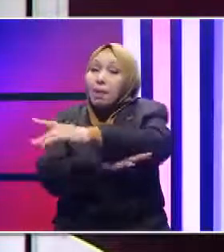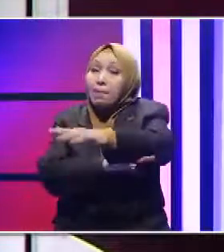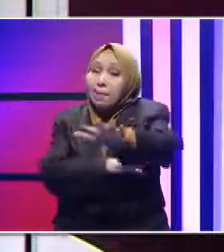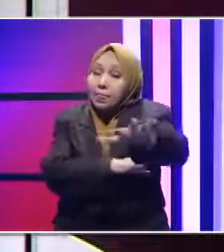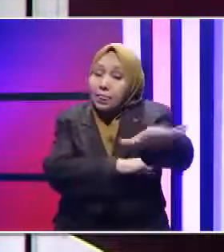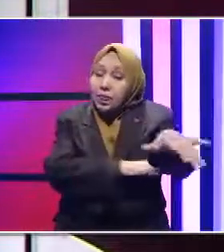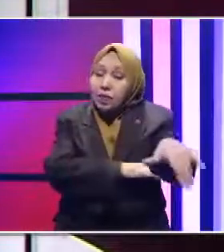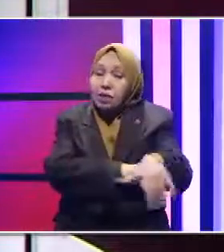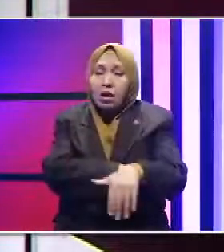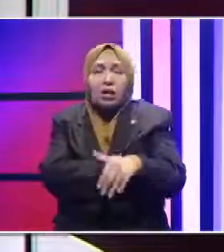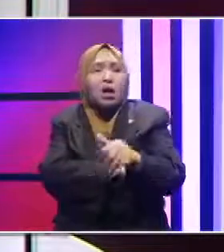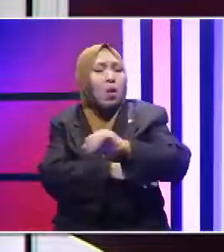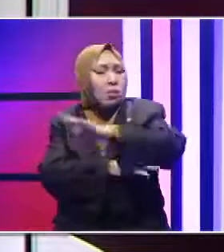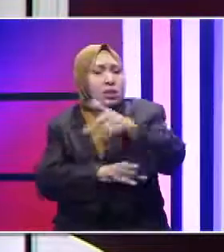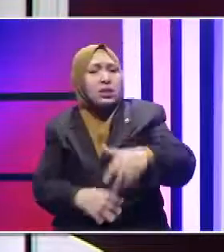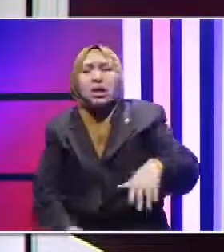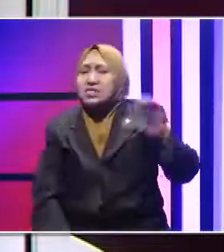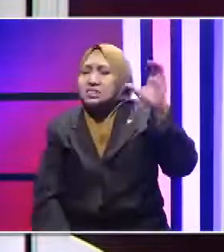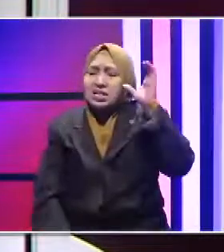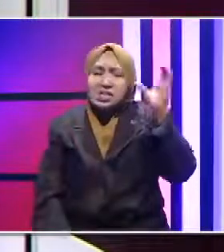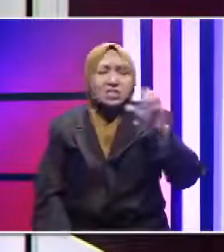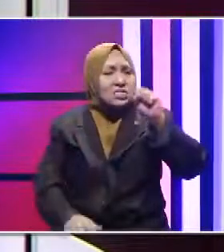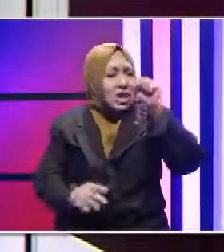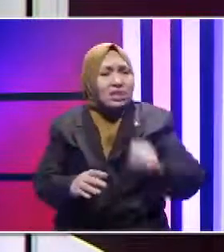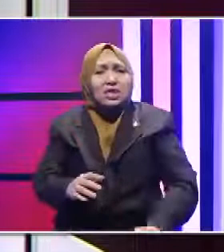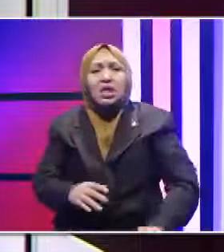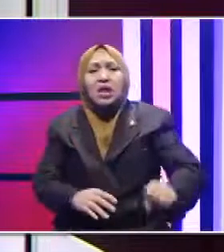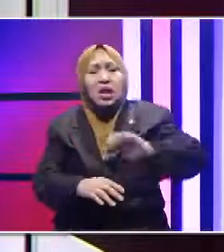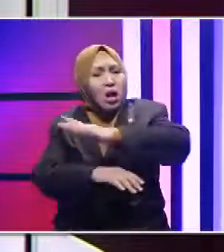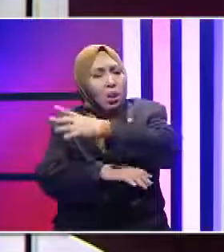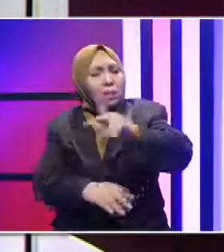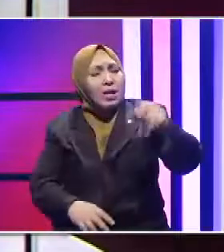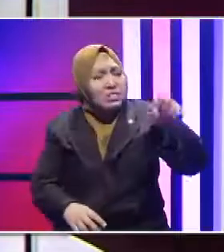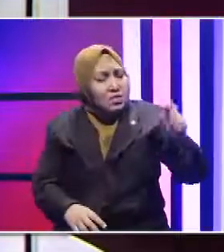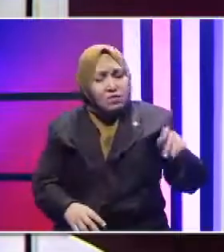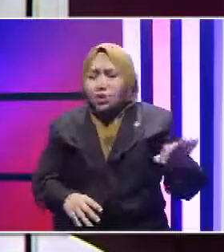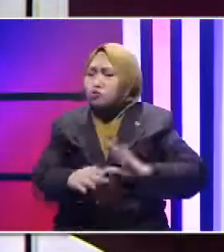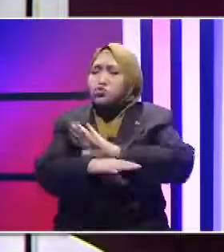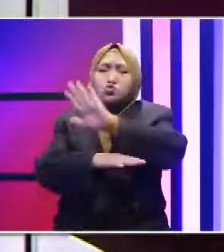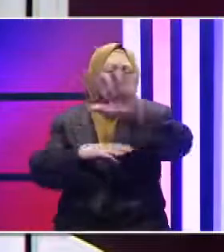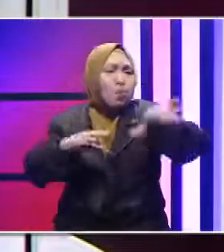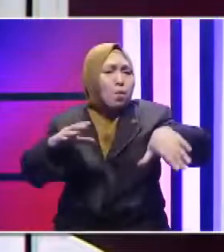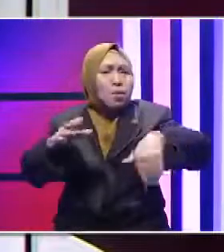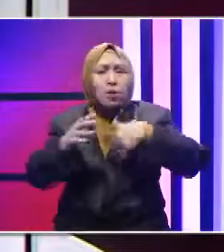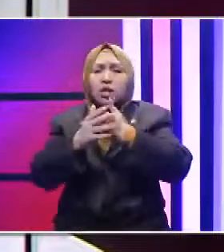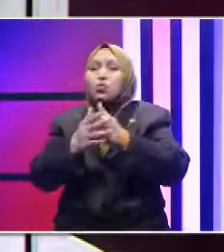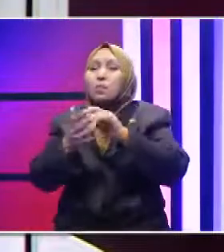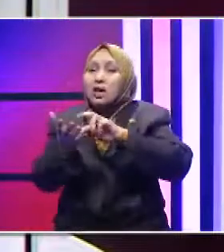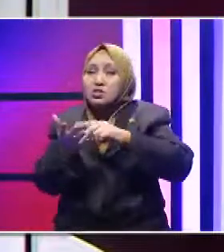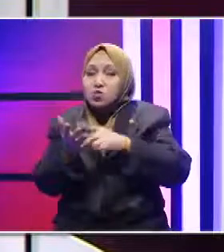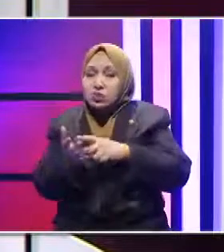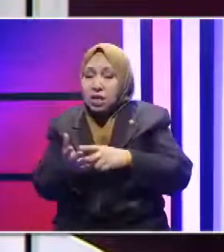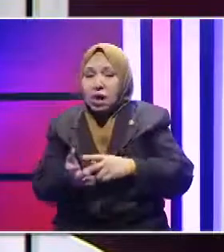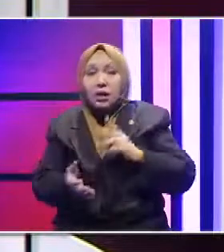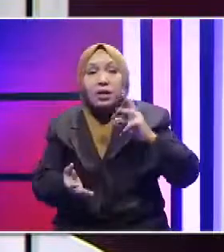Asia Pasifik ke Laut Cina Selatan ke Laut Selat apa semuanya ustaz ya, semuanya itu akan fujjirat, ya. Fujjirat itu maksudnya dia